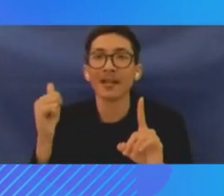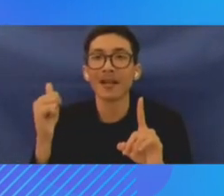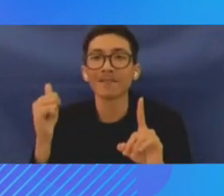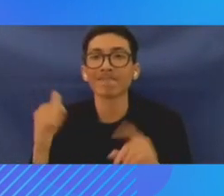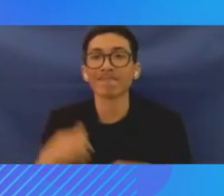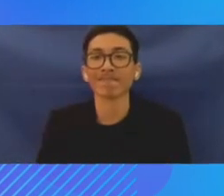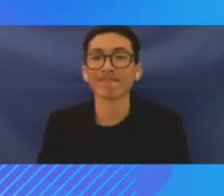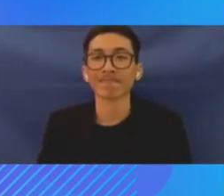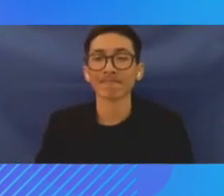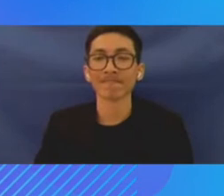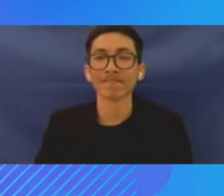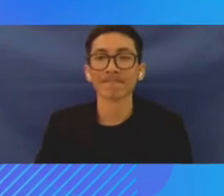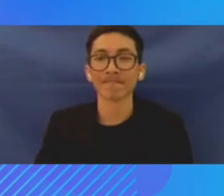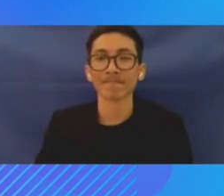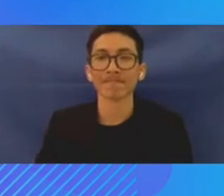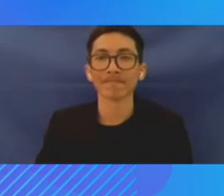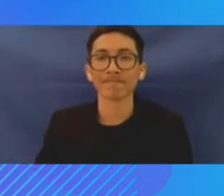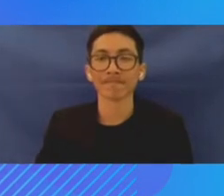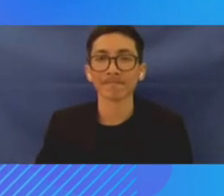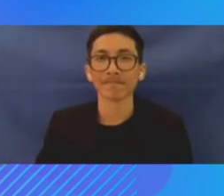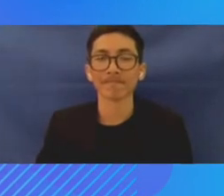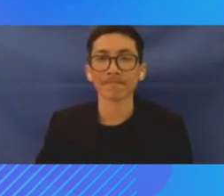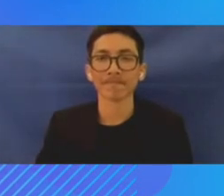jadi dari sisi